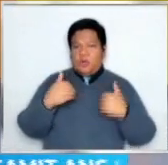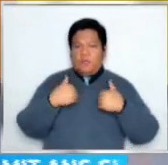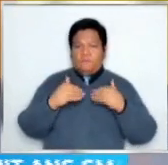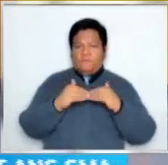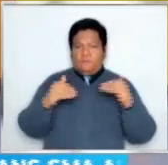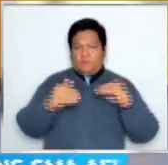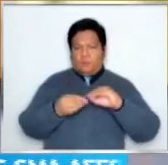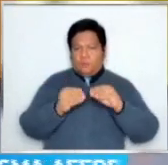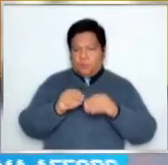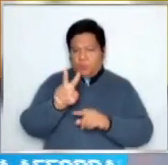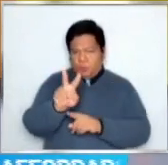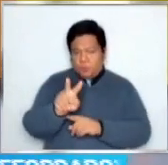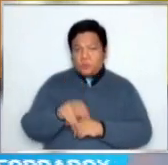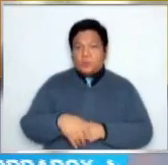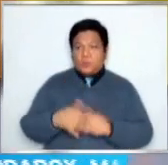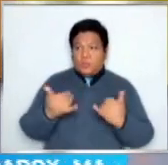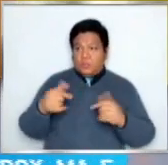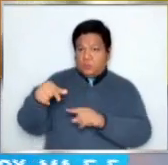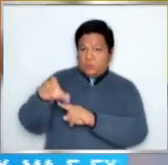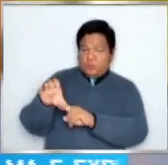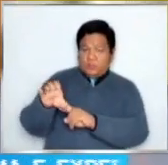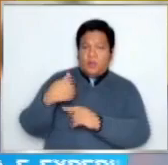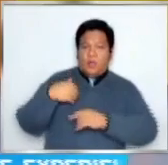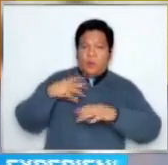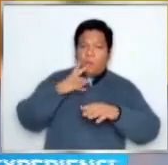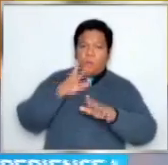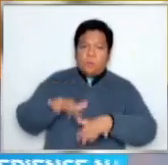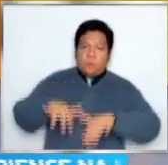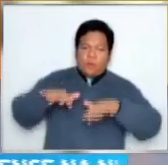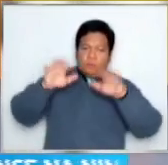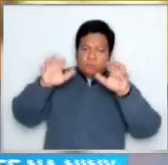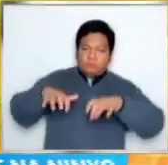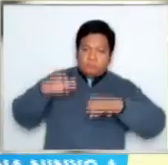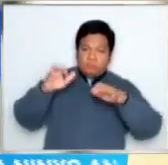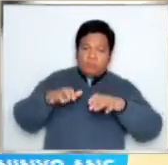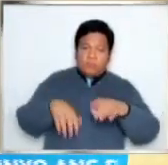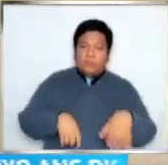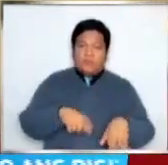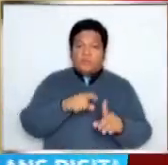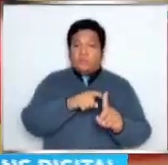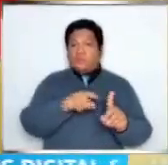magdamagang pag-ulan. Ang mainit na balita hatid ni James Agustin.